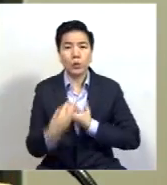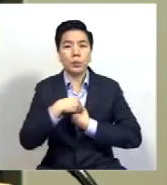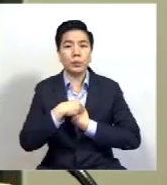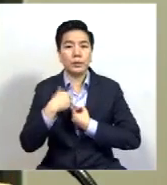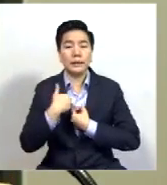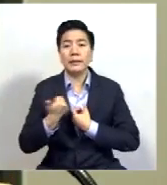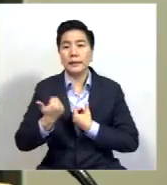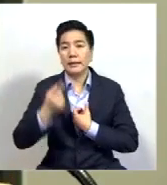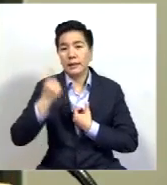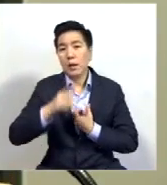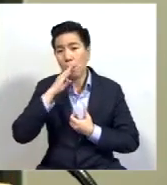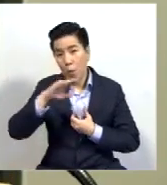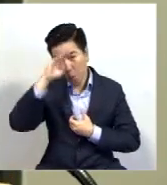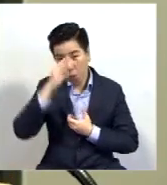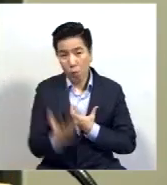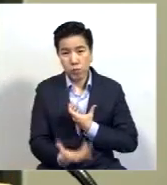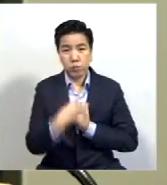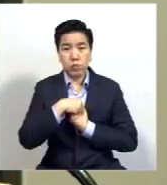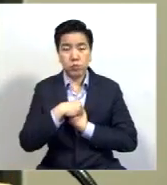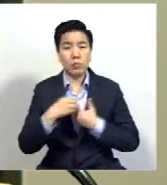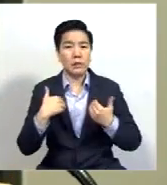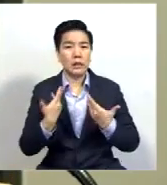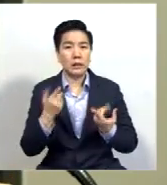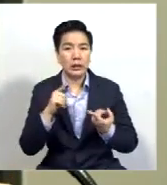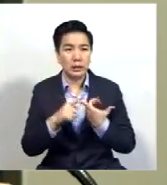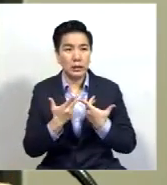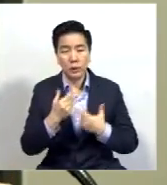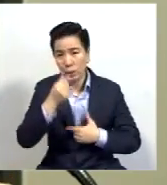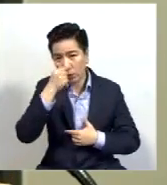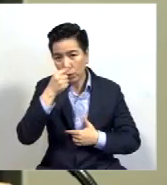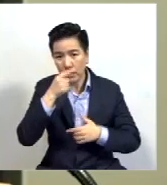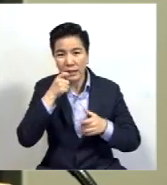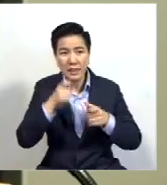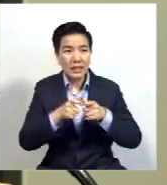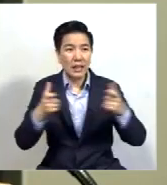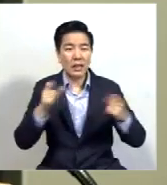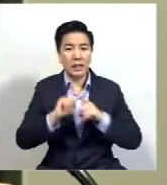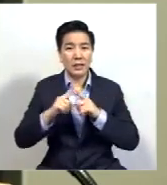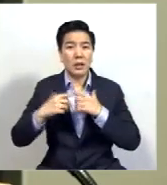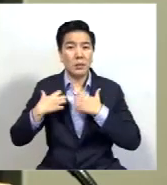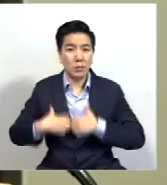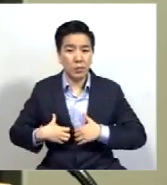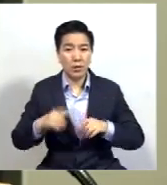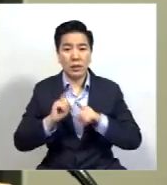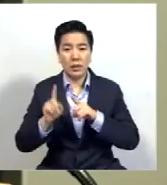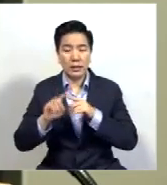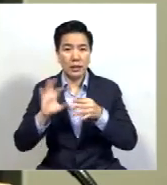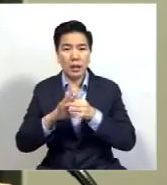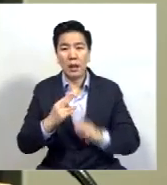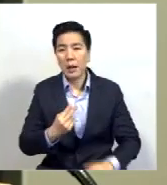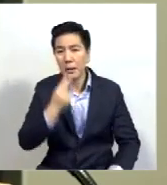อนนะครับเมื่อมีโรคประจำตัวเนี่ยลองเป็นปอดบวมไม่ว่าจะไข้หวัดใจหรือเป็นปอดบวมอะไรก็ตามแต่เนี่ยแรงหายใจเขาน้อ